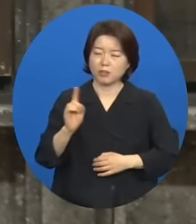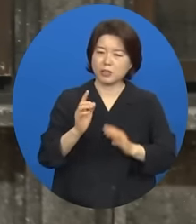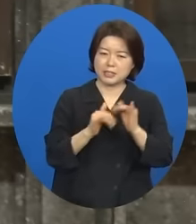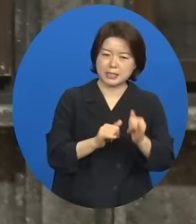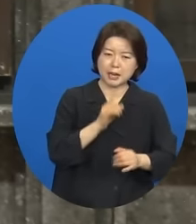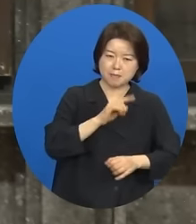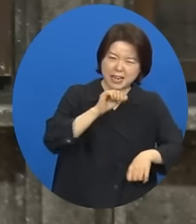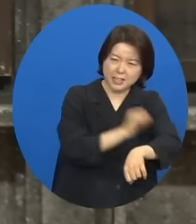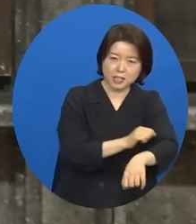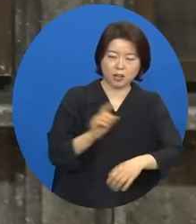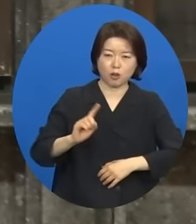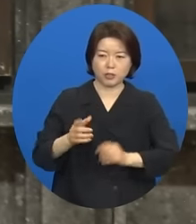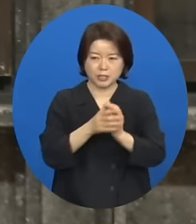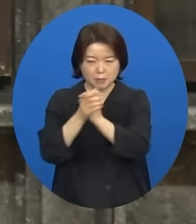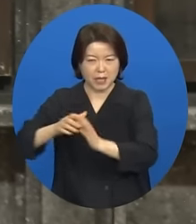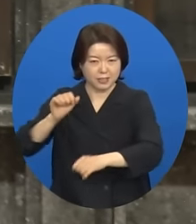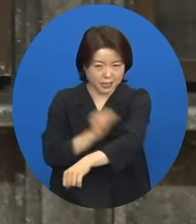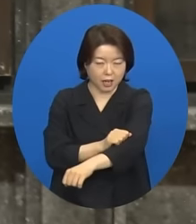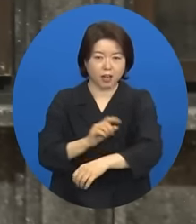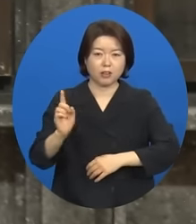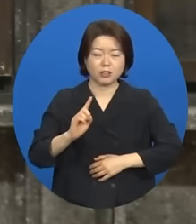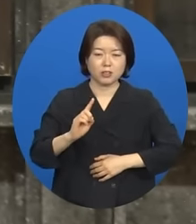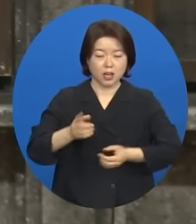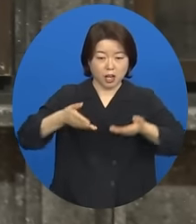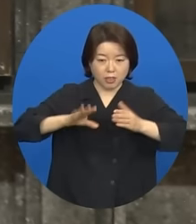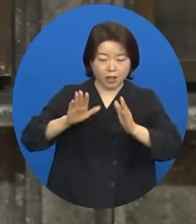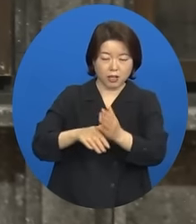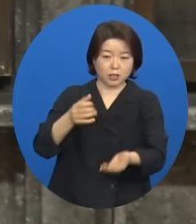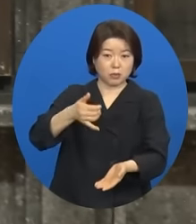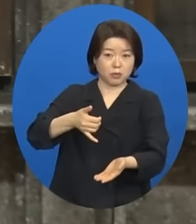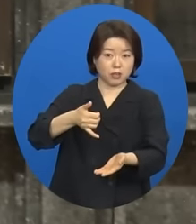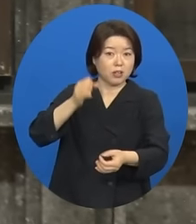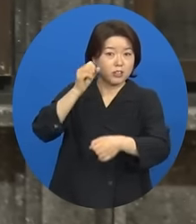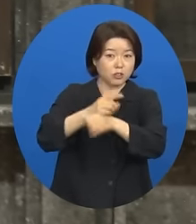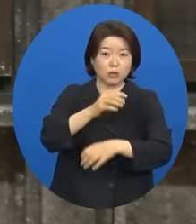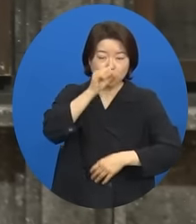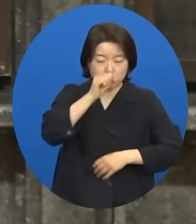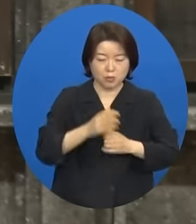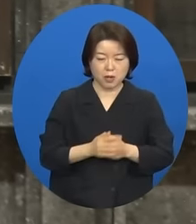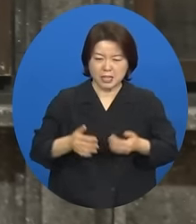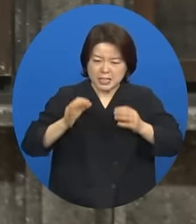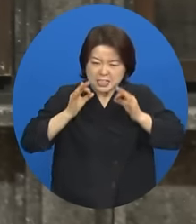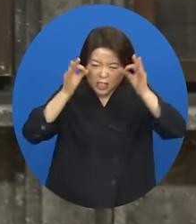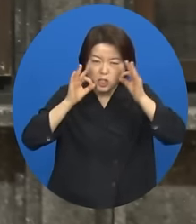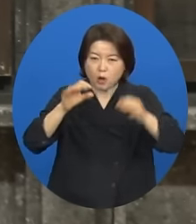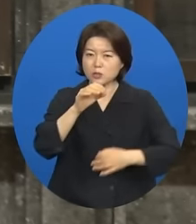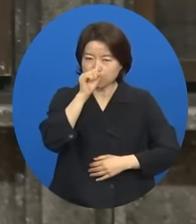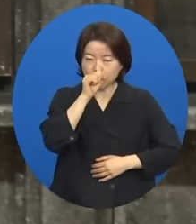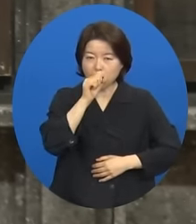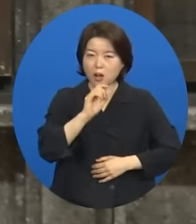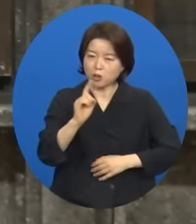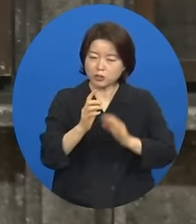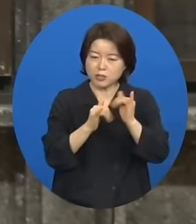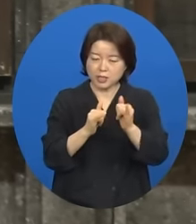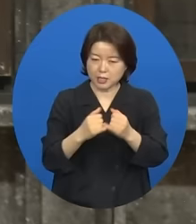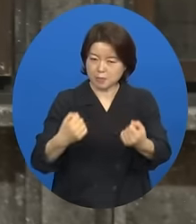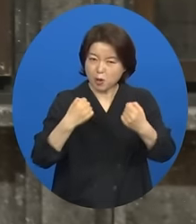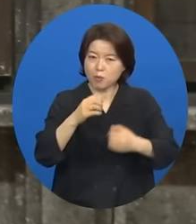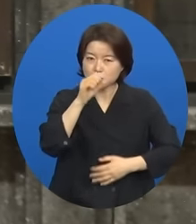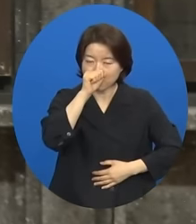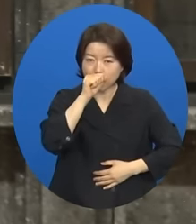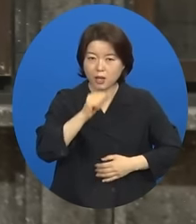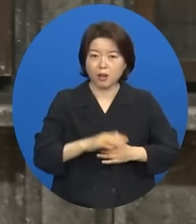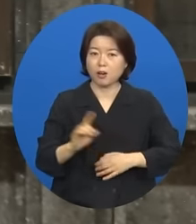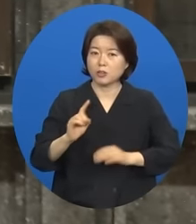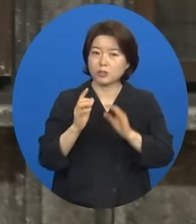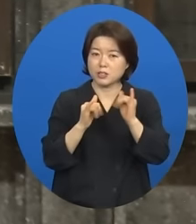사람은 친화력이 좋고요. 어떤 사람은 타고난 성품이 좋고, 어떤 사람은 타고난 성실함이 있고요. 어떤 사람은 체력이 좋고요.